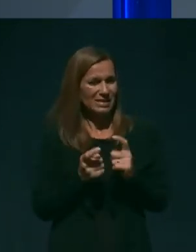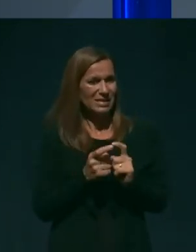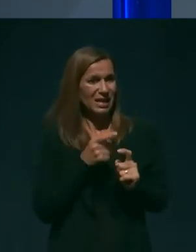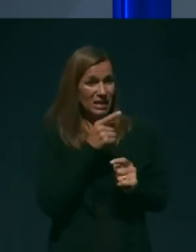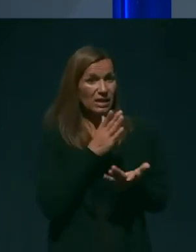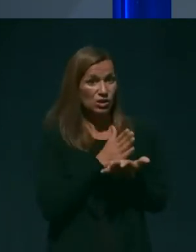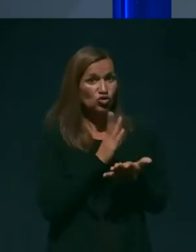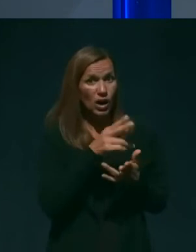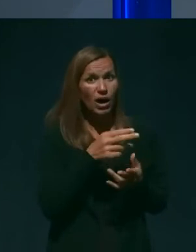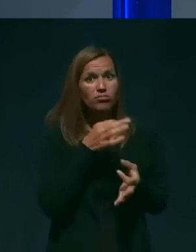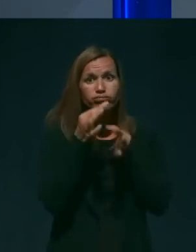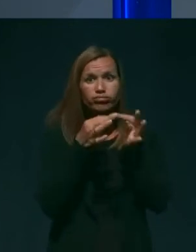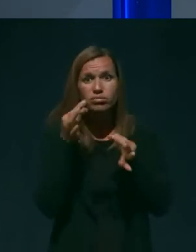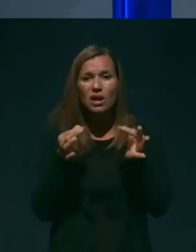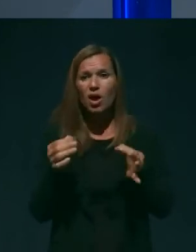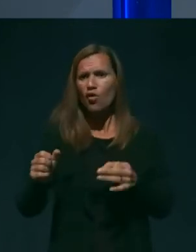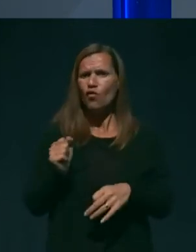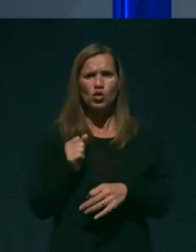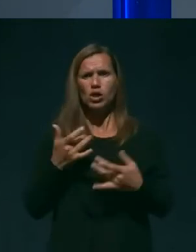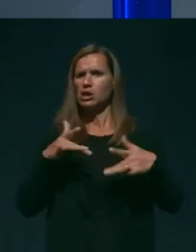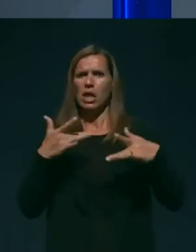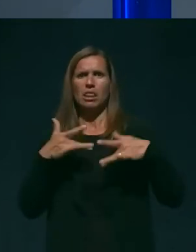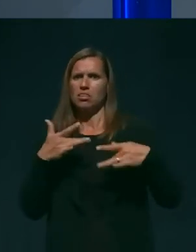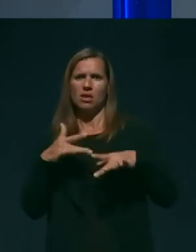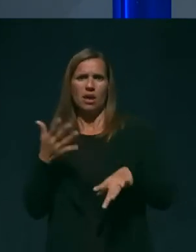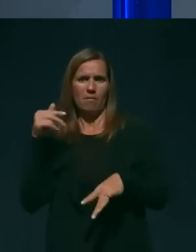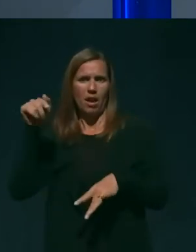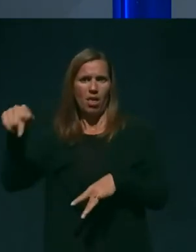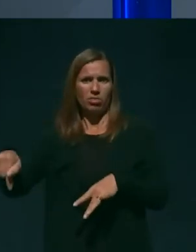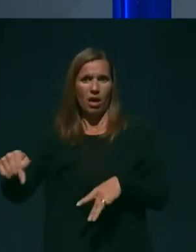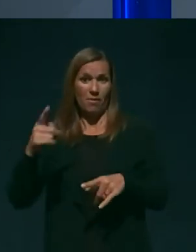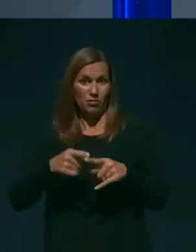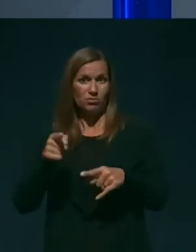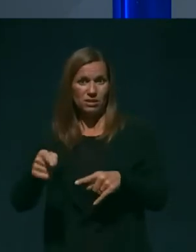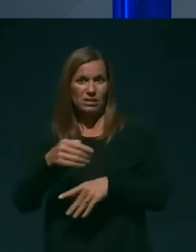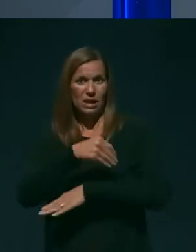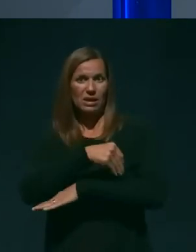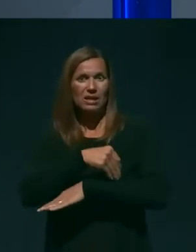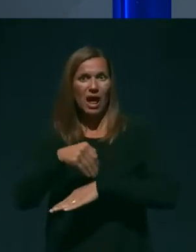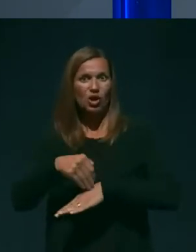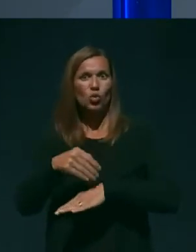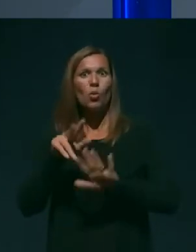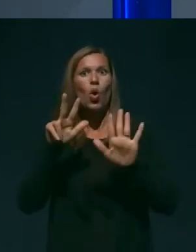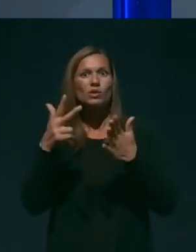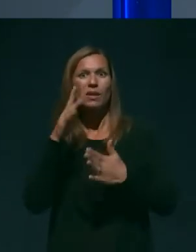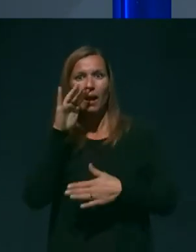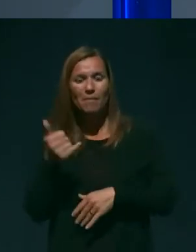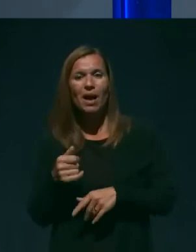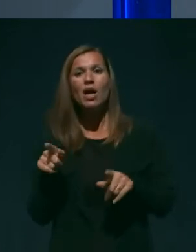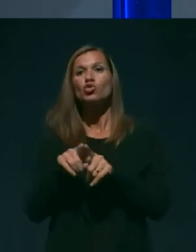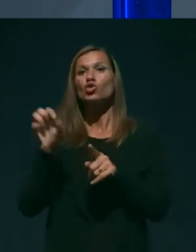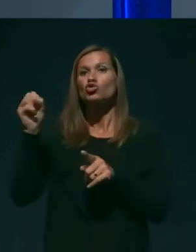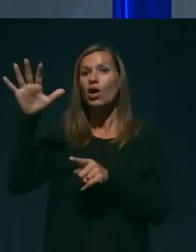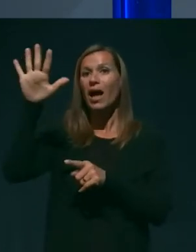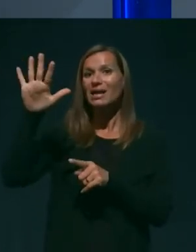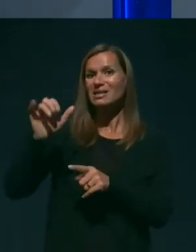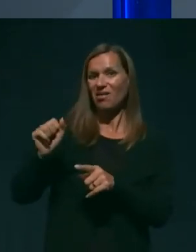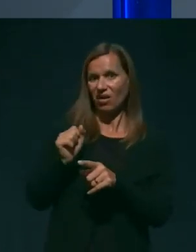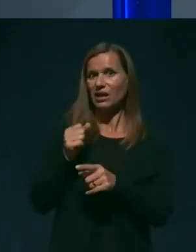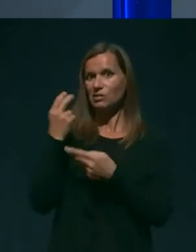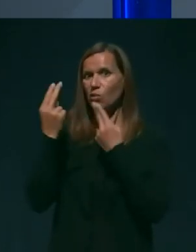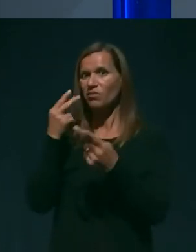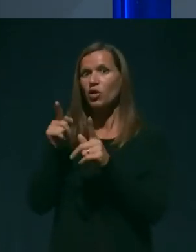zato ker vojska zanika, da bi sploh bila tam, ravno na ta dan, 8. maja, tudi štajarsko vardo, preverili tudi oni, zanikajo vse skupaj